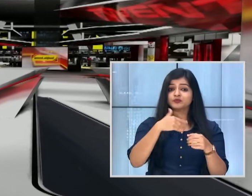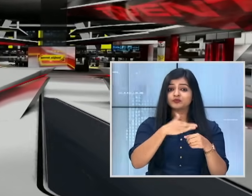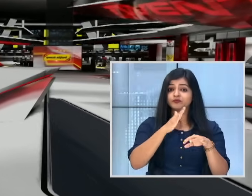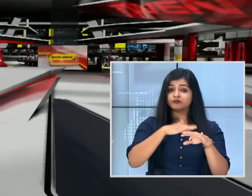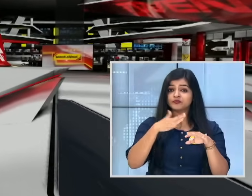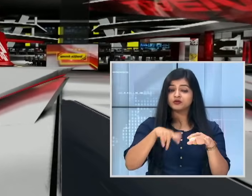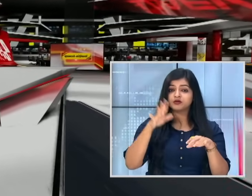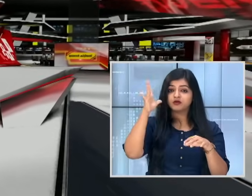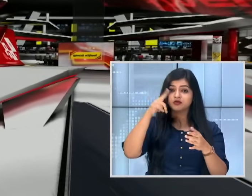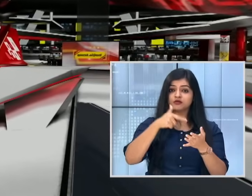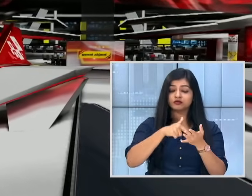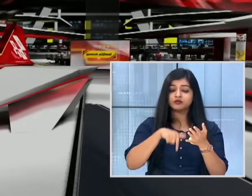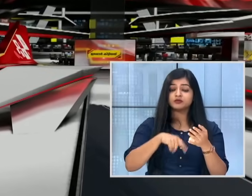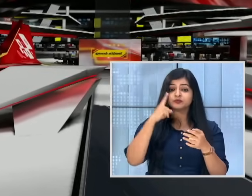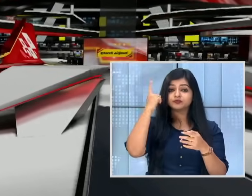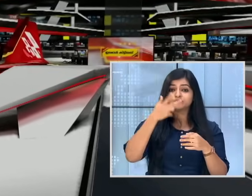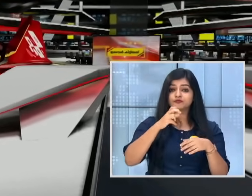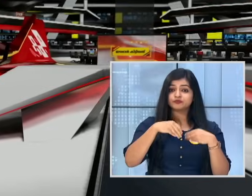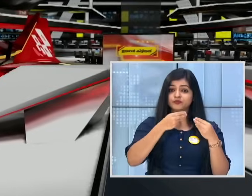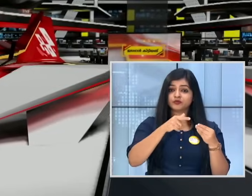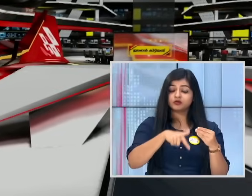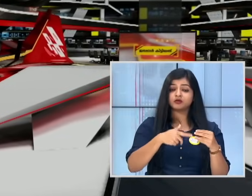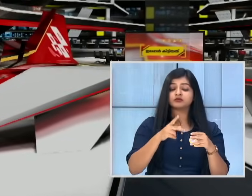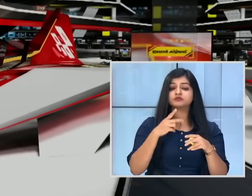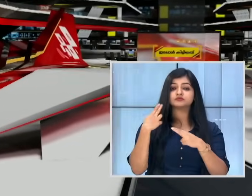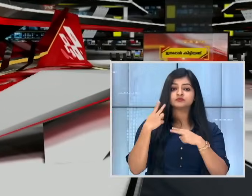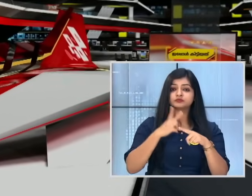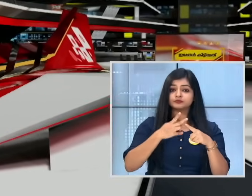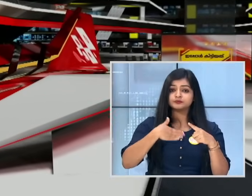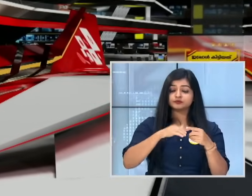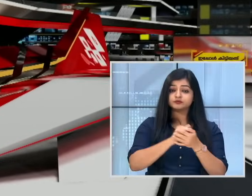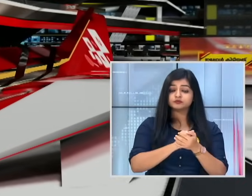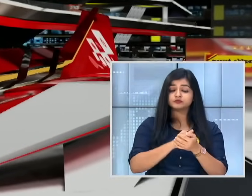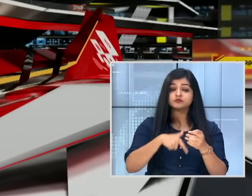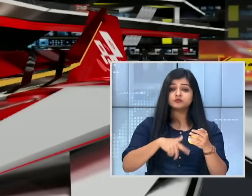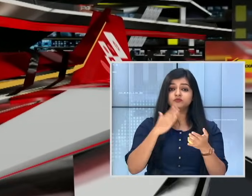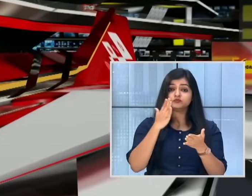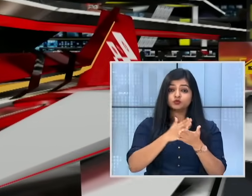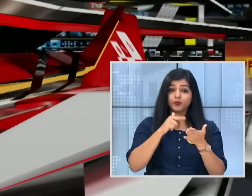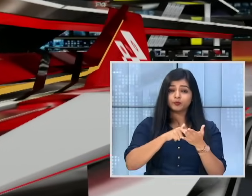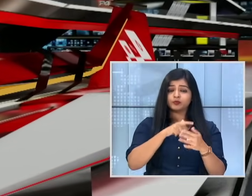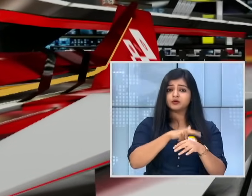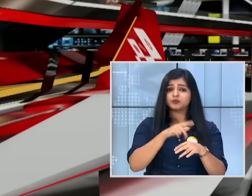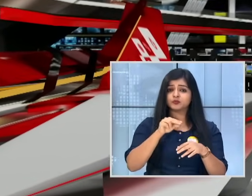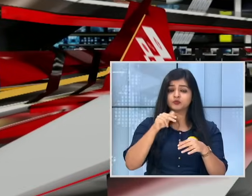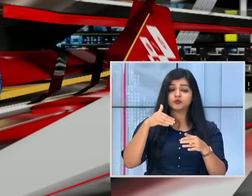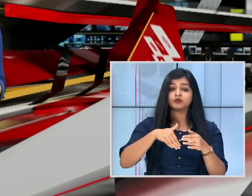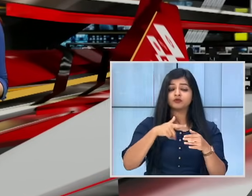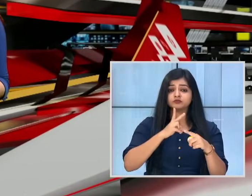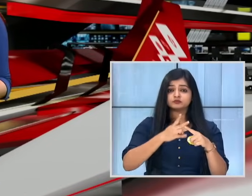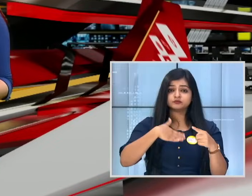കാട്ടാന ബേലൂർ മഖ്നയെ മയക്കുവെടി വെക്കാനുള്ള ദൗത്യം തുടരും. ദൗത്യം അവസാനിപ്പിക്കാൻ സമയമായിട്ടില്ല എന്ന് വനം മന്ത്രി AK ശശീന്ദ്രൻ